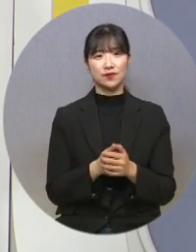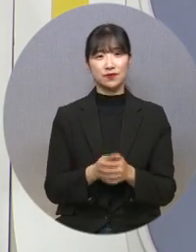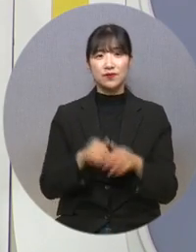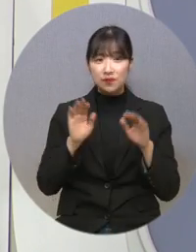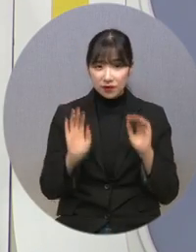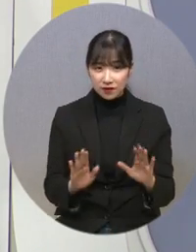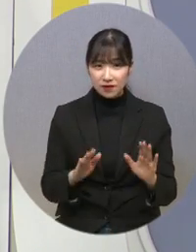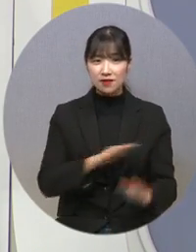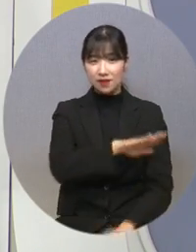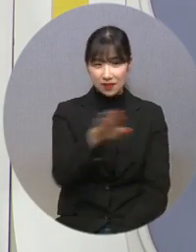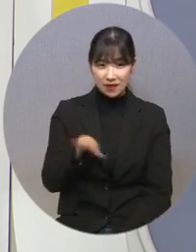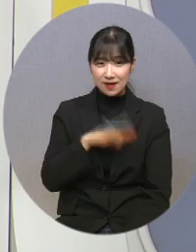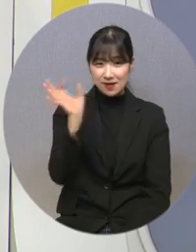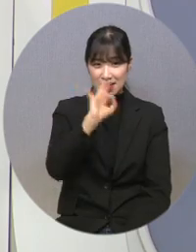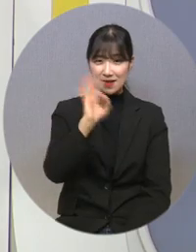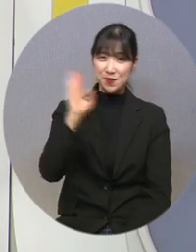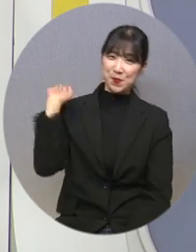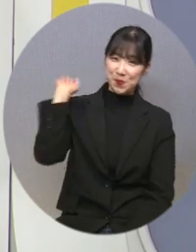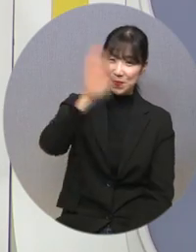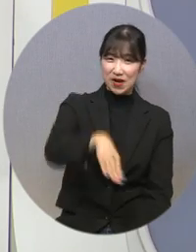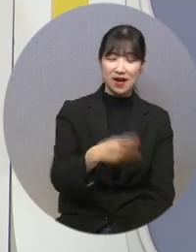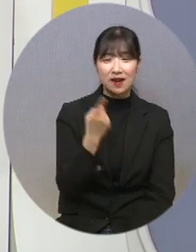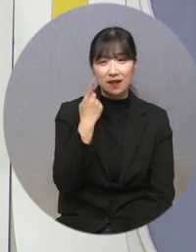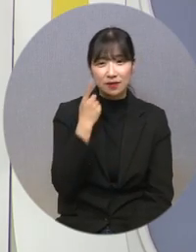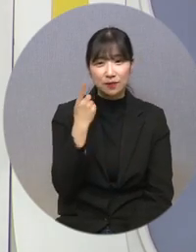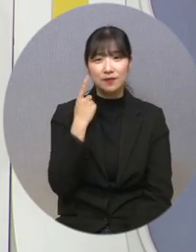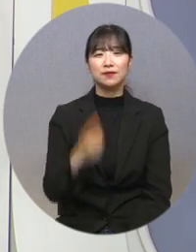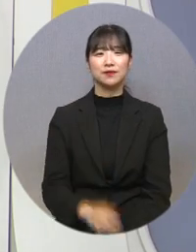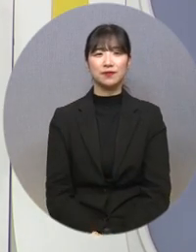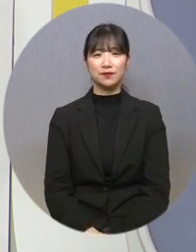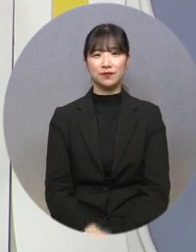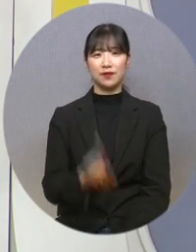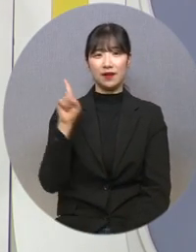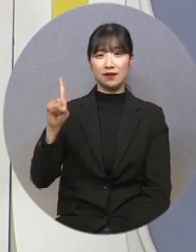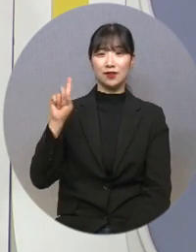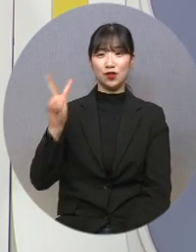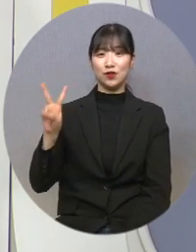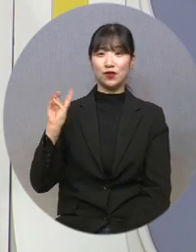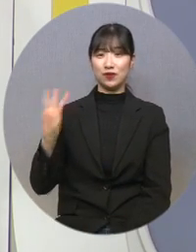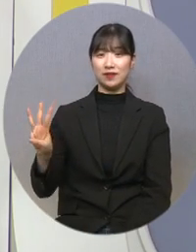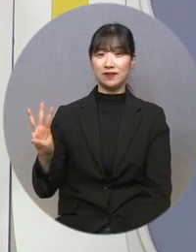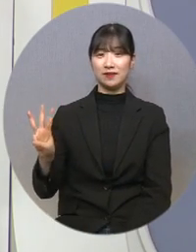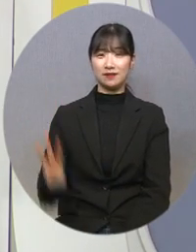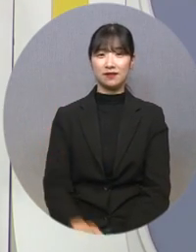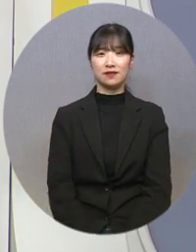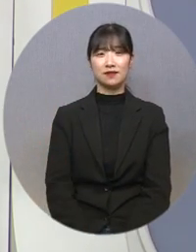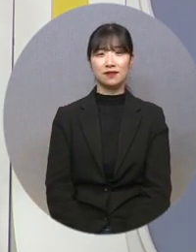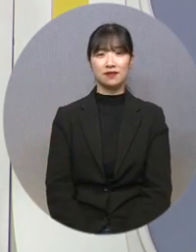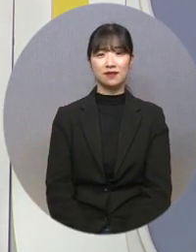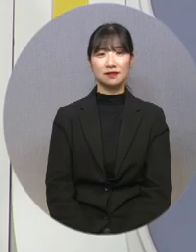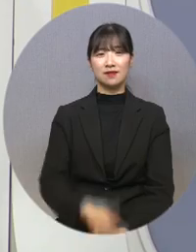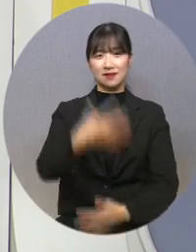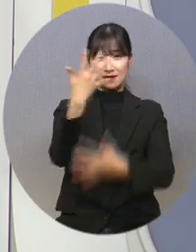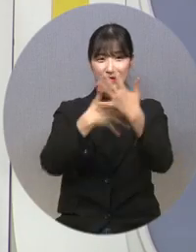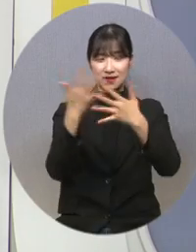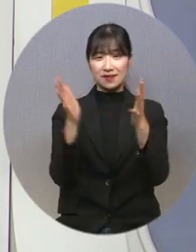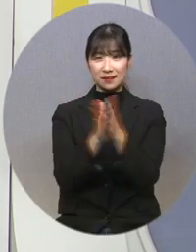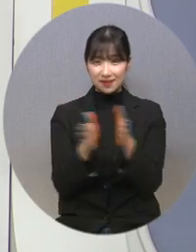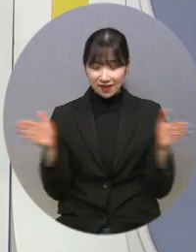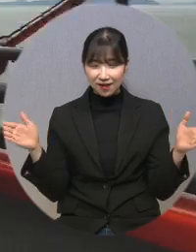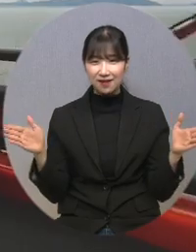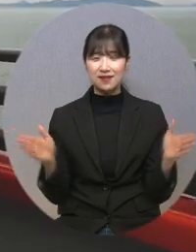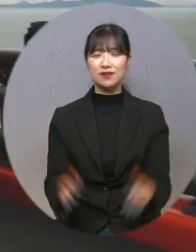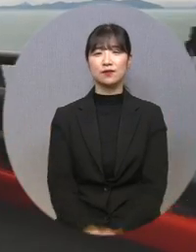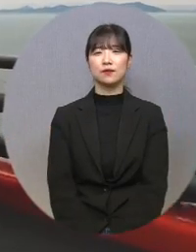우리 진면목 찾으러 가야 되니까 함께 외쳐볼까요? 네. 하나, 둘, 셋. 영상